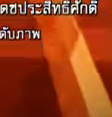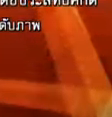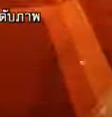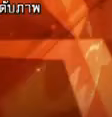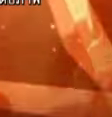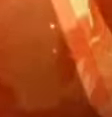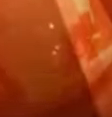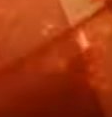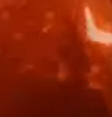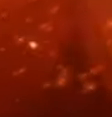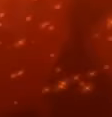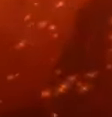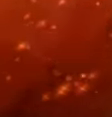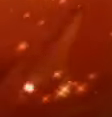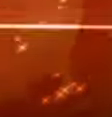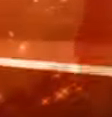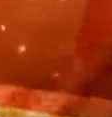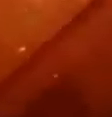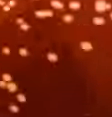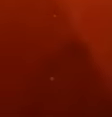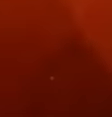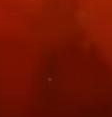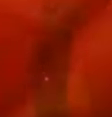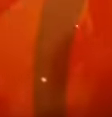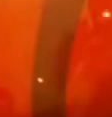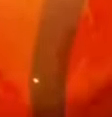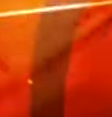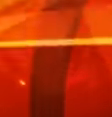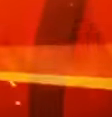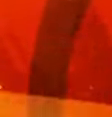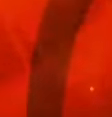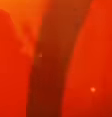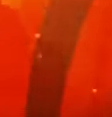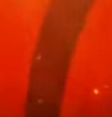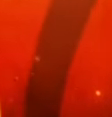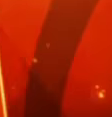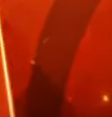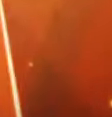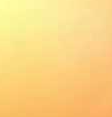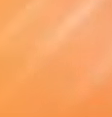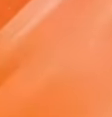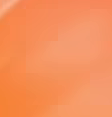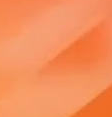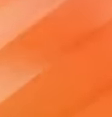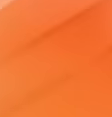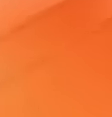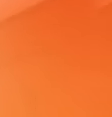รู้และเขาจะต้องรู้ว่าเขาจะต้องมีส่วนร่วมในการแก้ปัญหาสังคมร่วมกับเรา